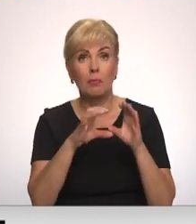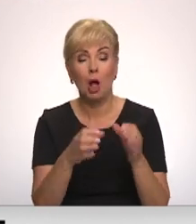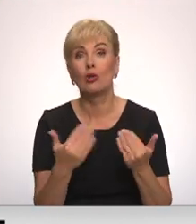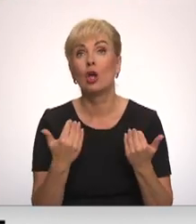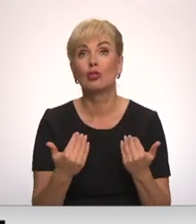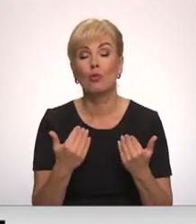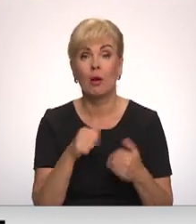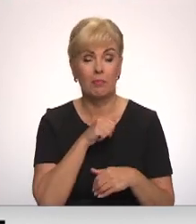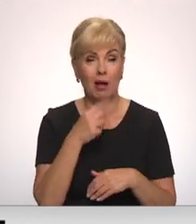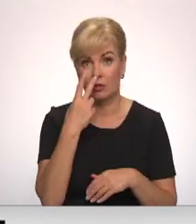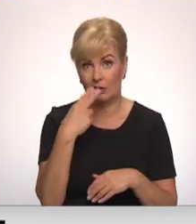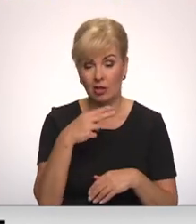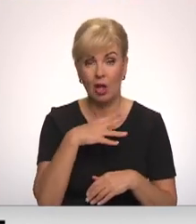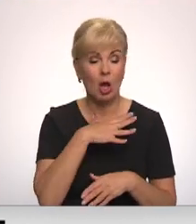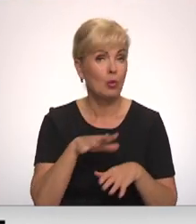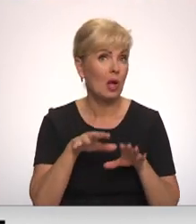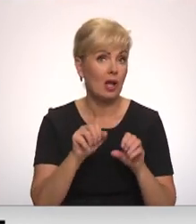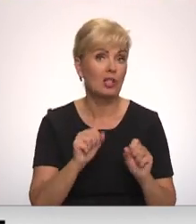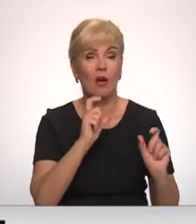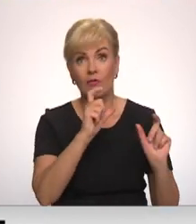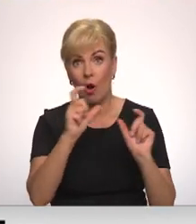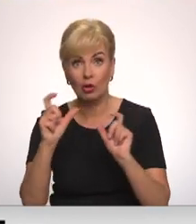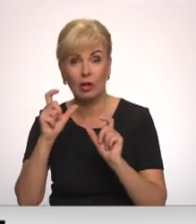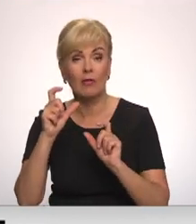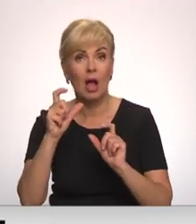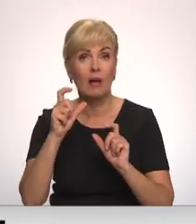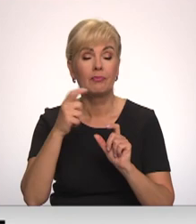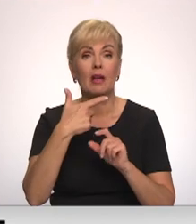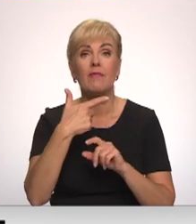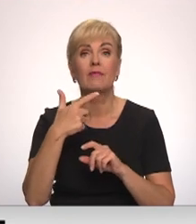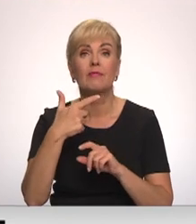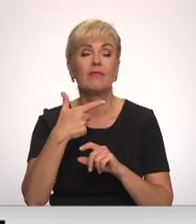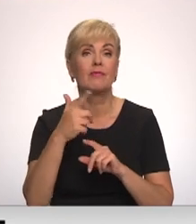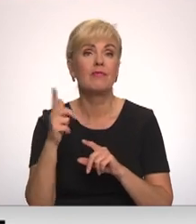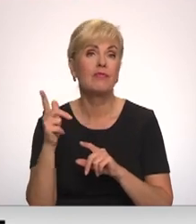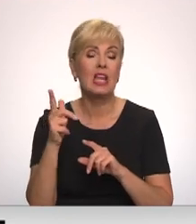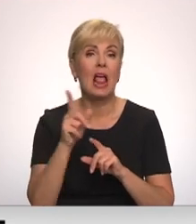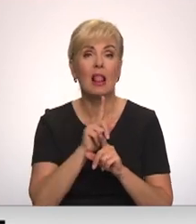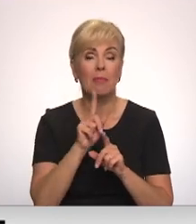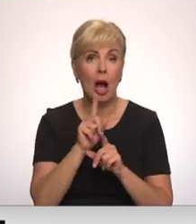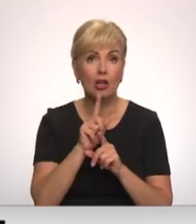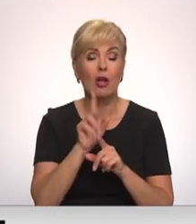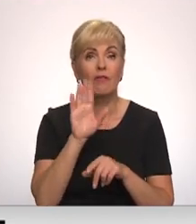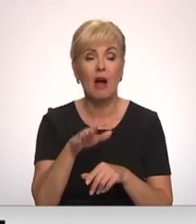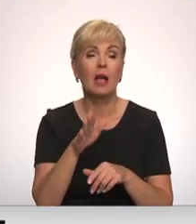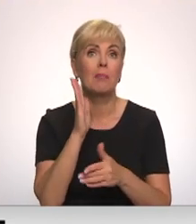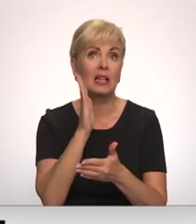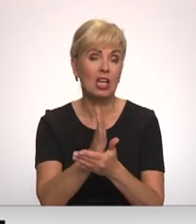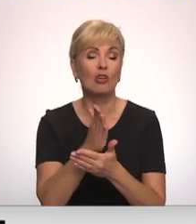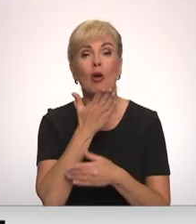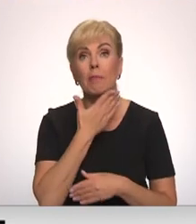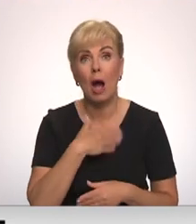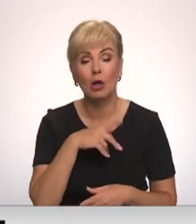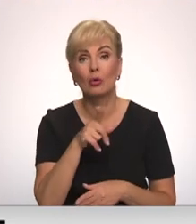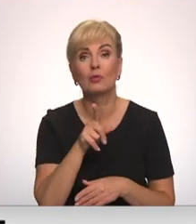teiksim, es redzēju visi ļoti aizņemti ar fotografēšanu, filmēšanu. Mazliet aizmirst par to, kad arī pat tiešo var baudīt. Tas ir tāds